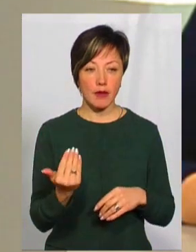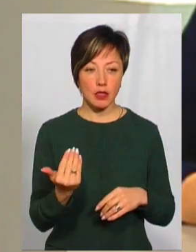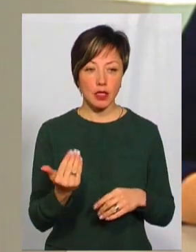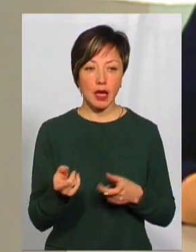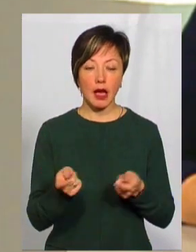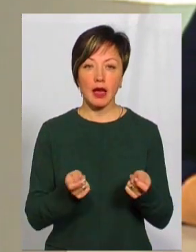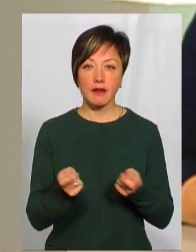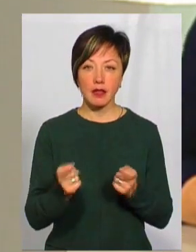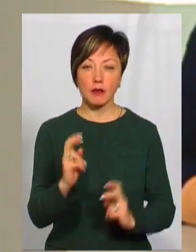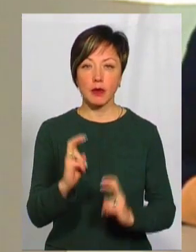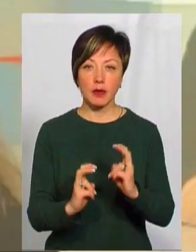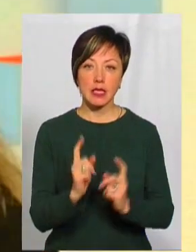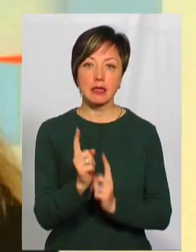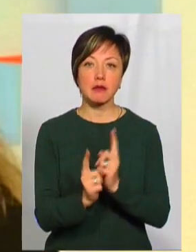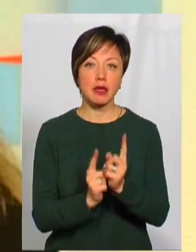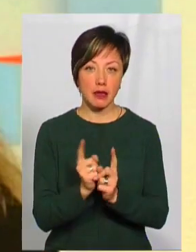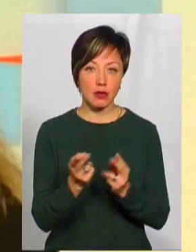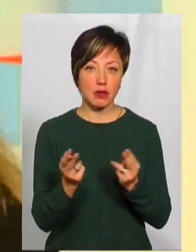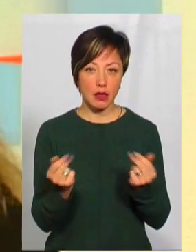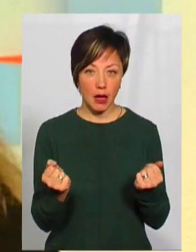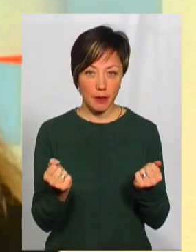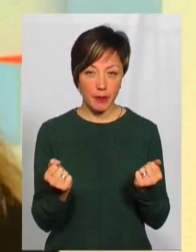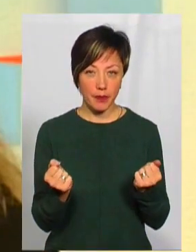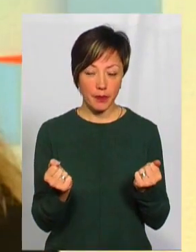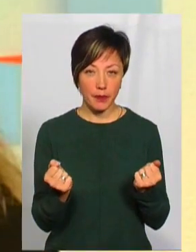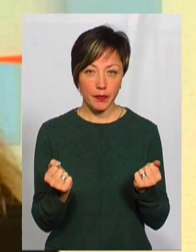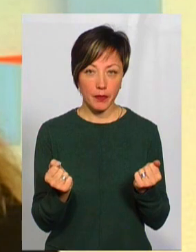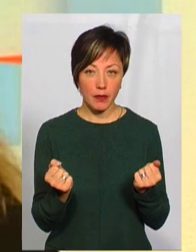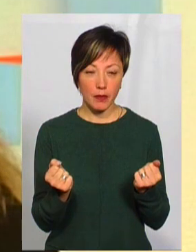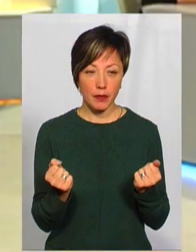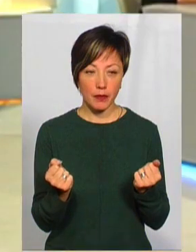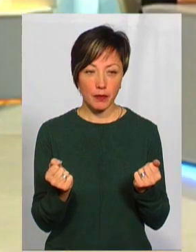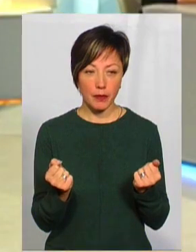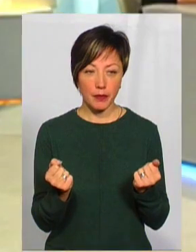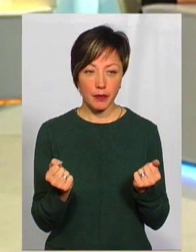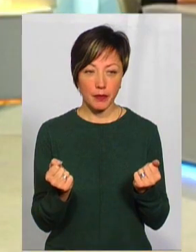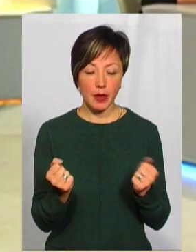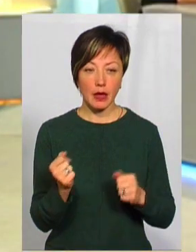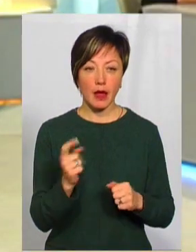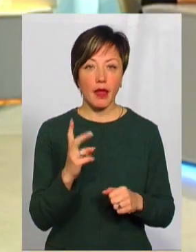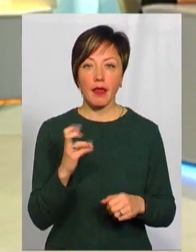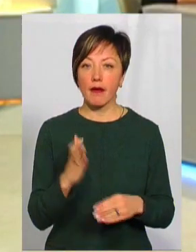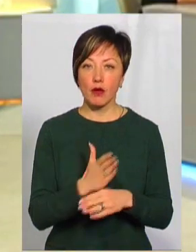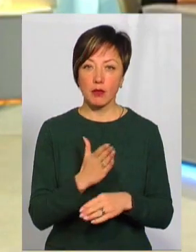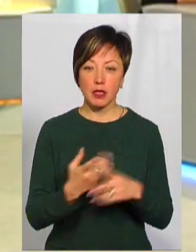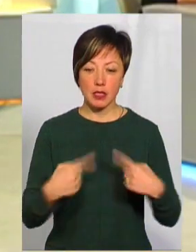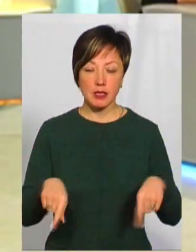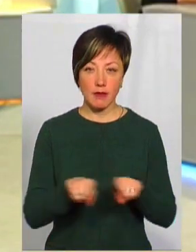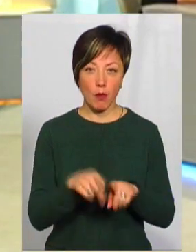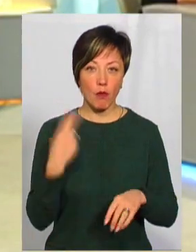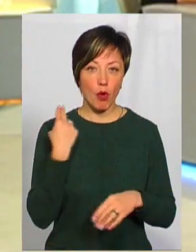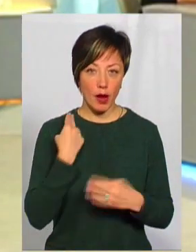Керівництво підприємства змінилося, так? Так. За по невиробничій сфері ви